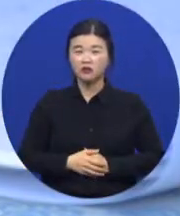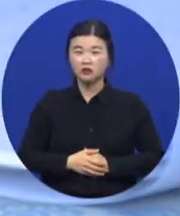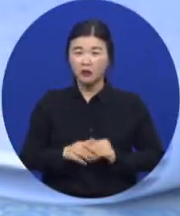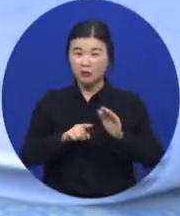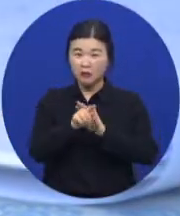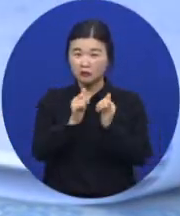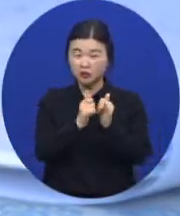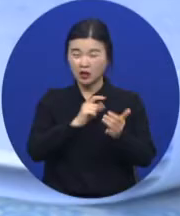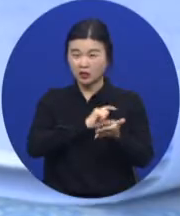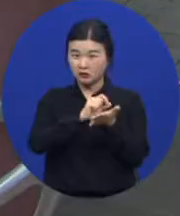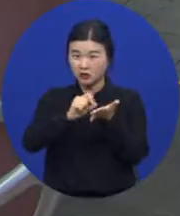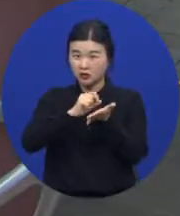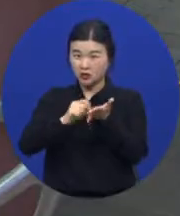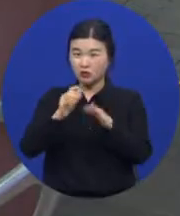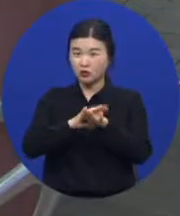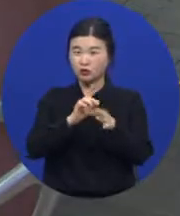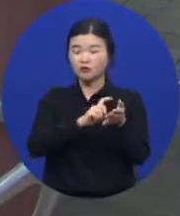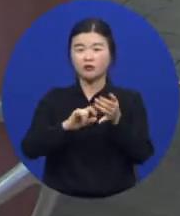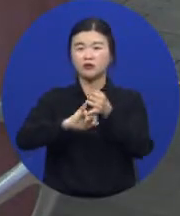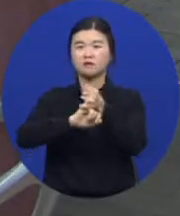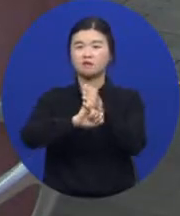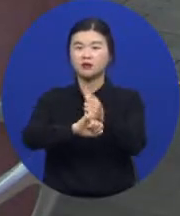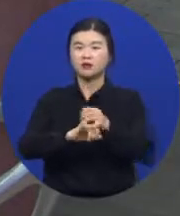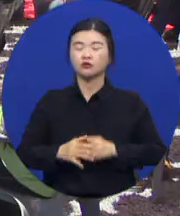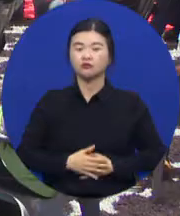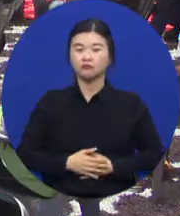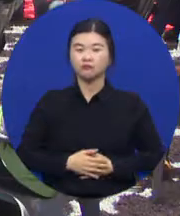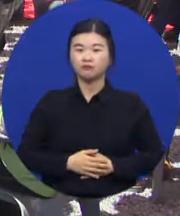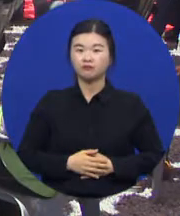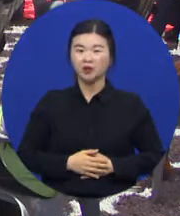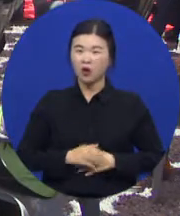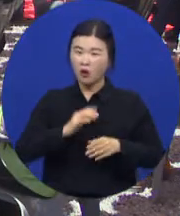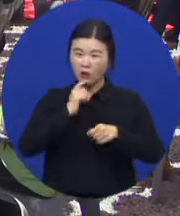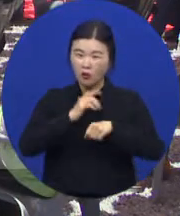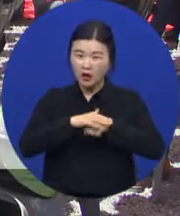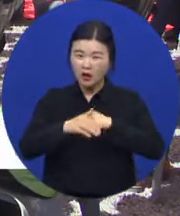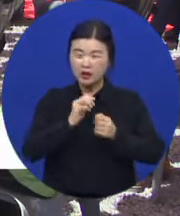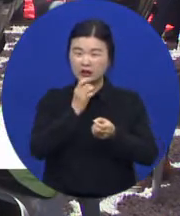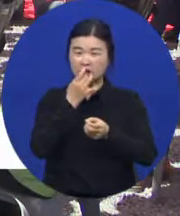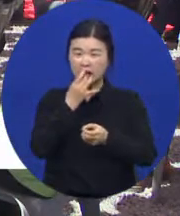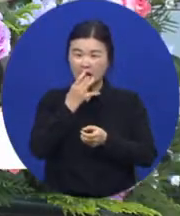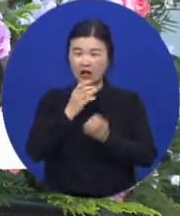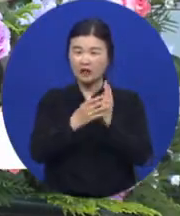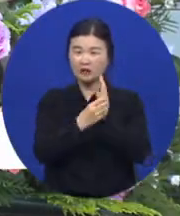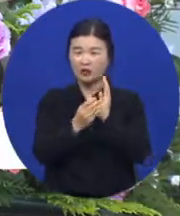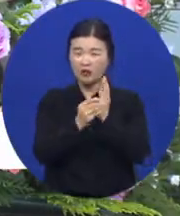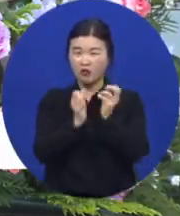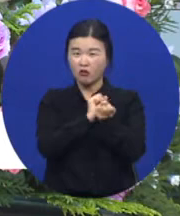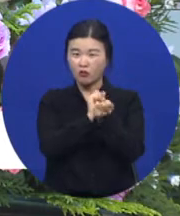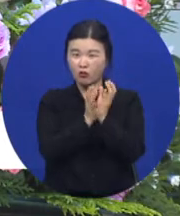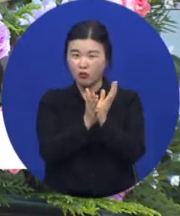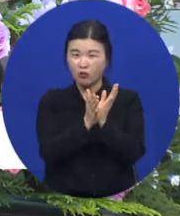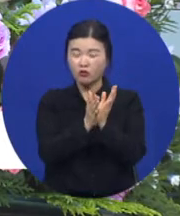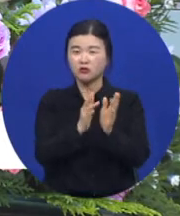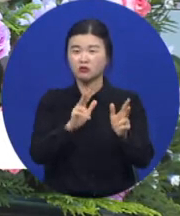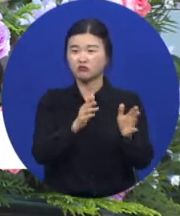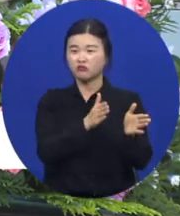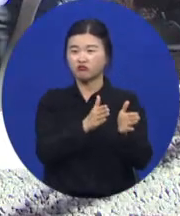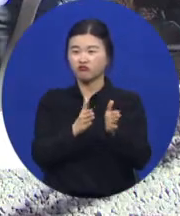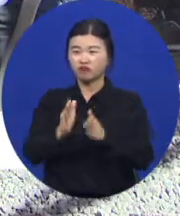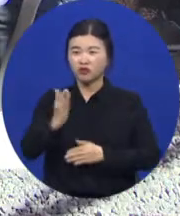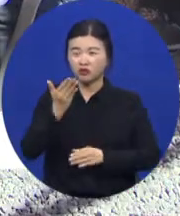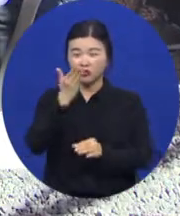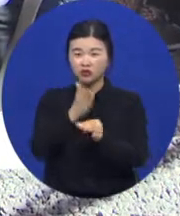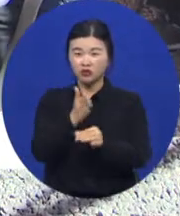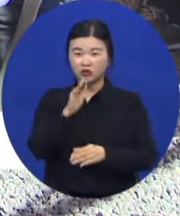방문자 명단을 쓰고 손소독 또 필수 입니다 과일과 쌀 차와 꽃 등 6가지 0 약물이 정성스럽게 차려진